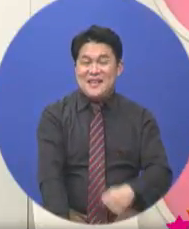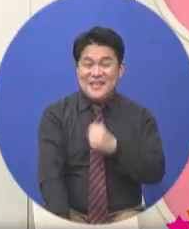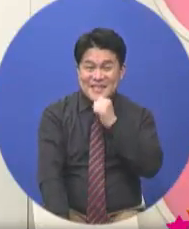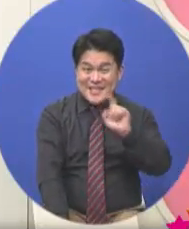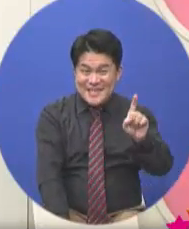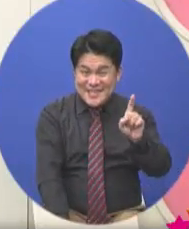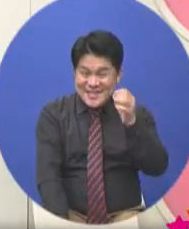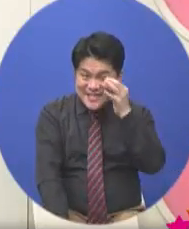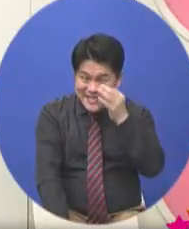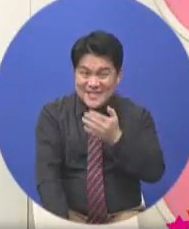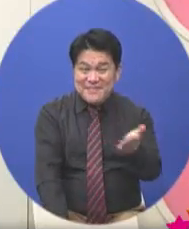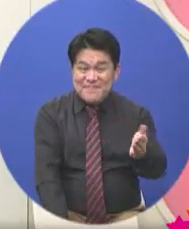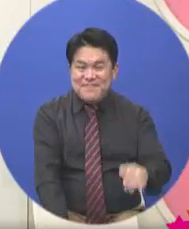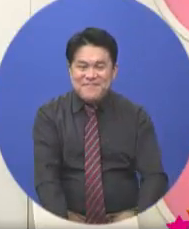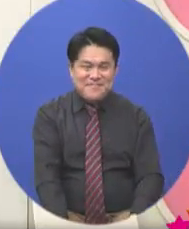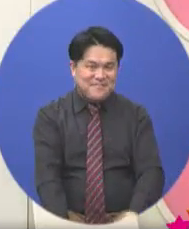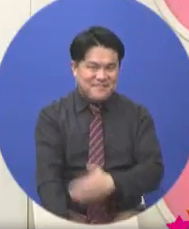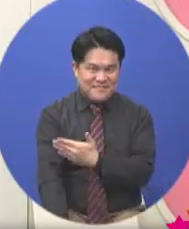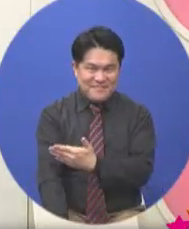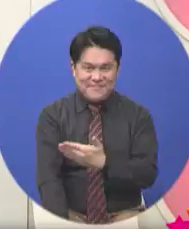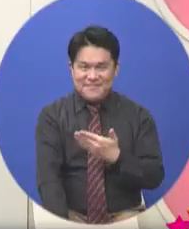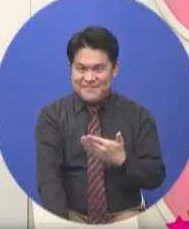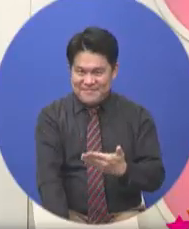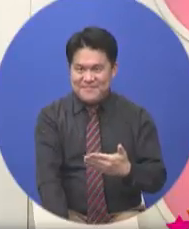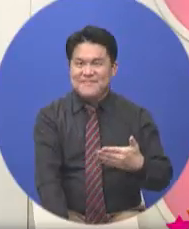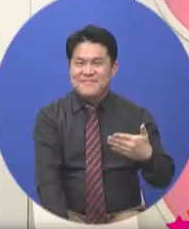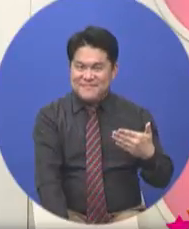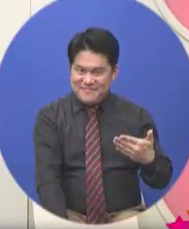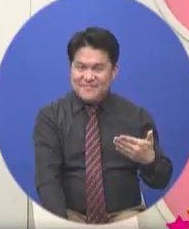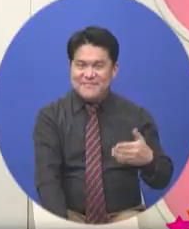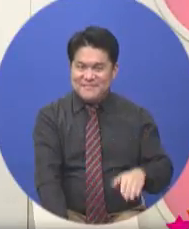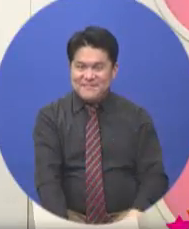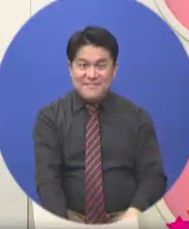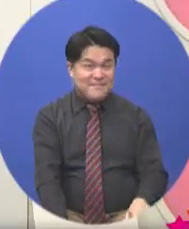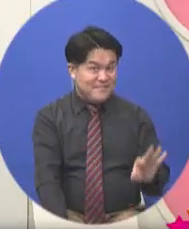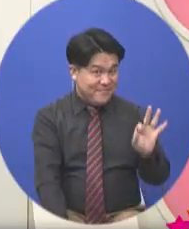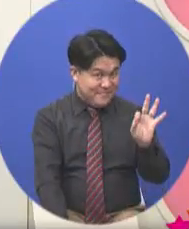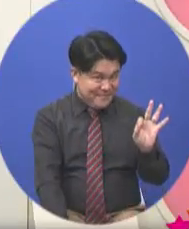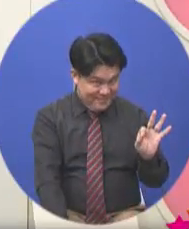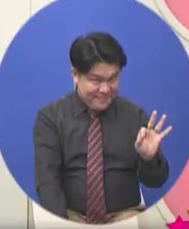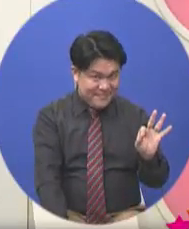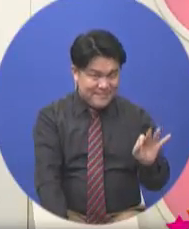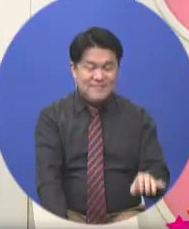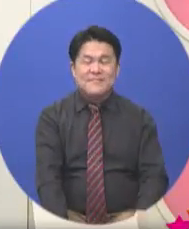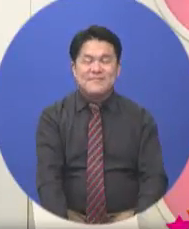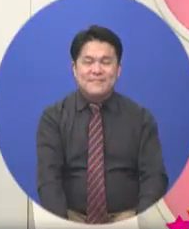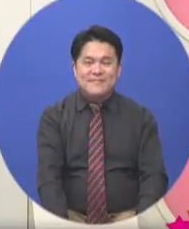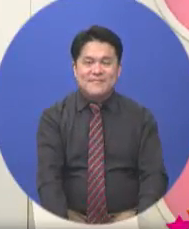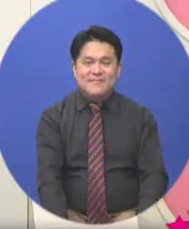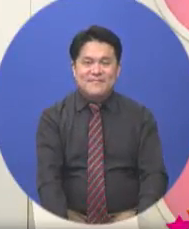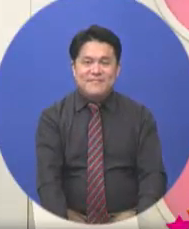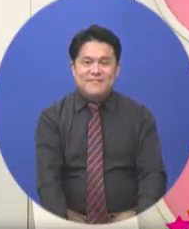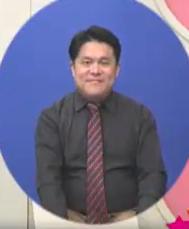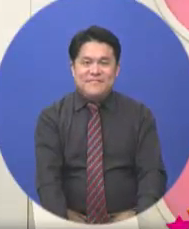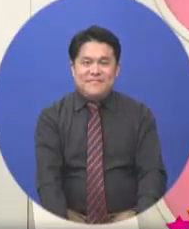점수 보겠습니다. 김종찬님의 점수. 예. 9점, 9점, 9점. 보너스 10점.